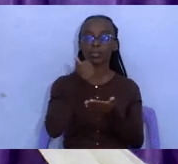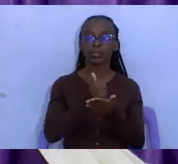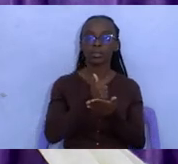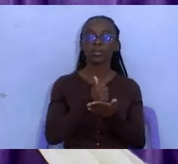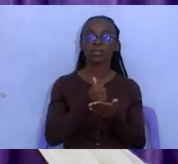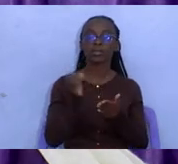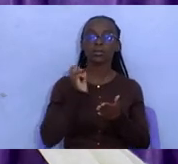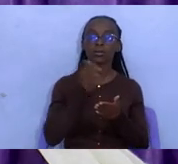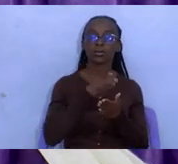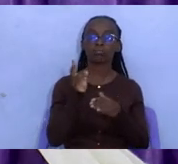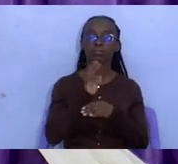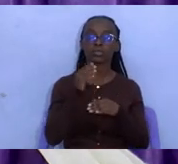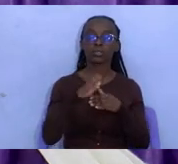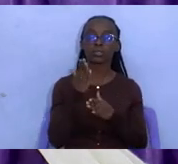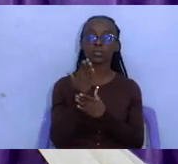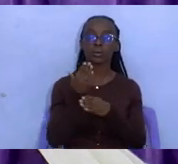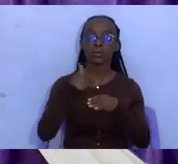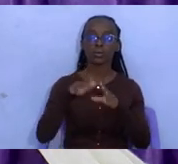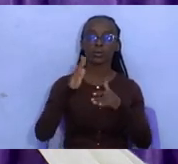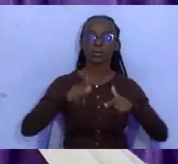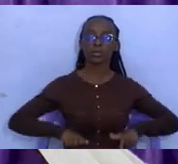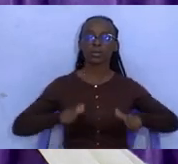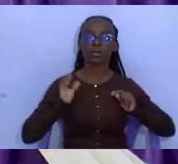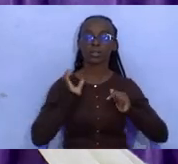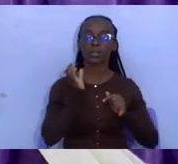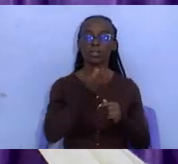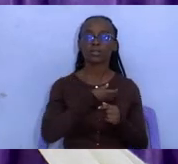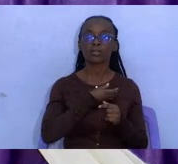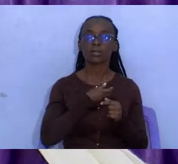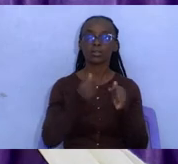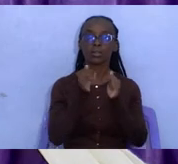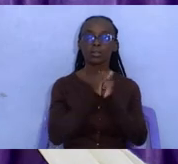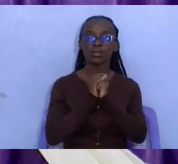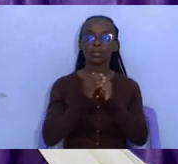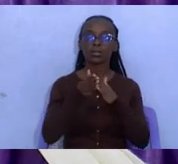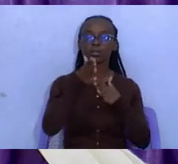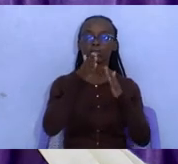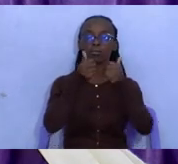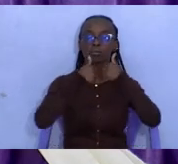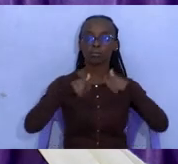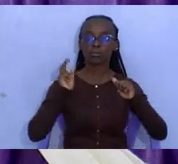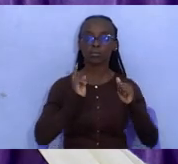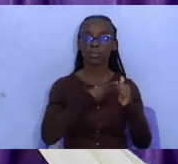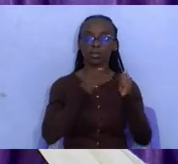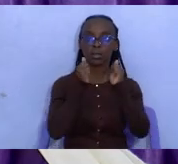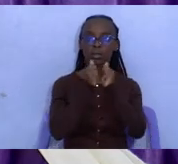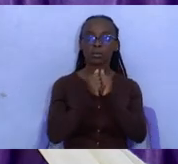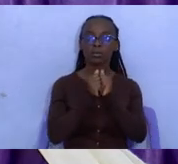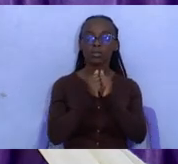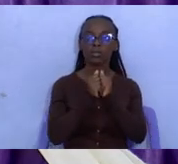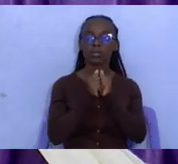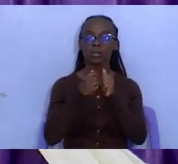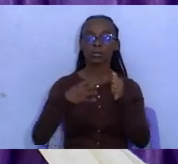Bwana tumeshuhudia mkono wako juu ya maisha yetu. Na pamoja na hayo pia umetubariki na mali kwenye mikono